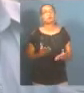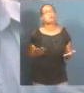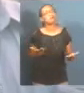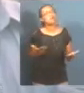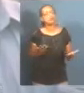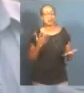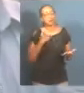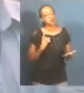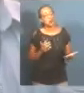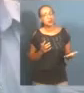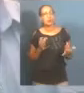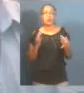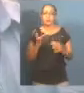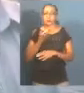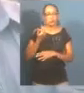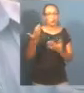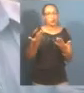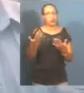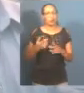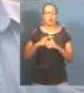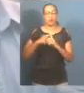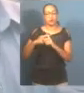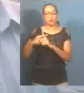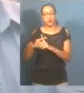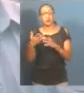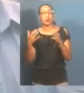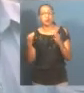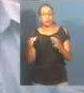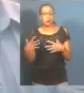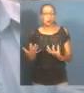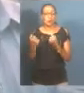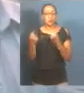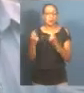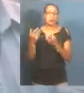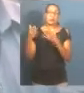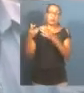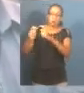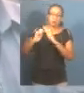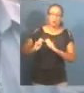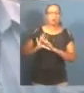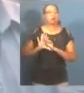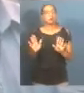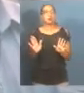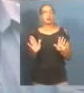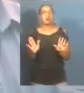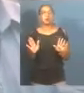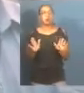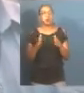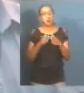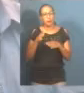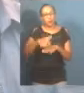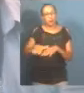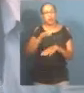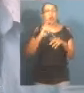débordent l'objet de congrès. Je m'excuse d'avoir été un petit peu long, mais je voulais appeler les gens à la raison de concentrer nos